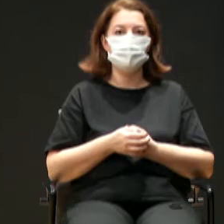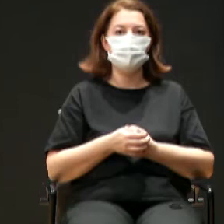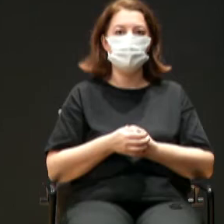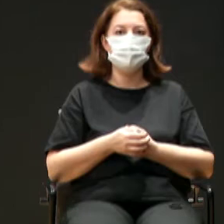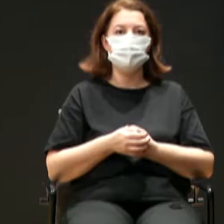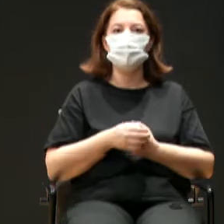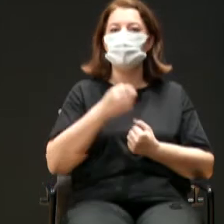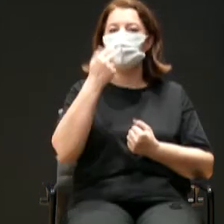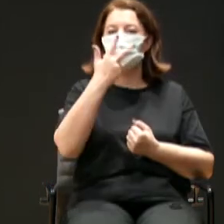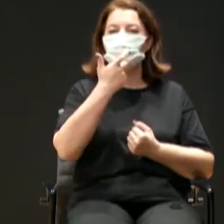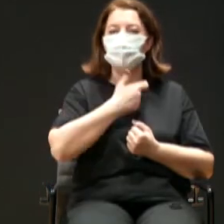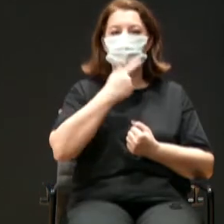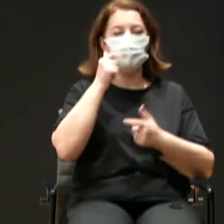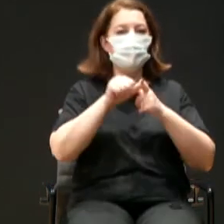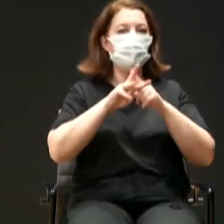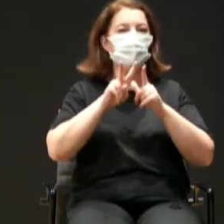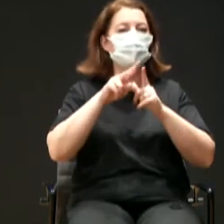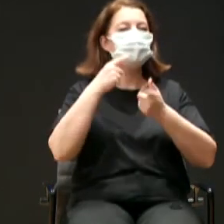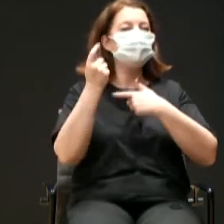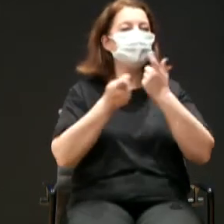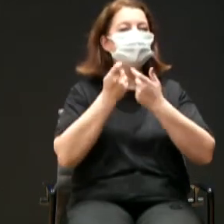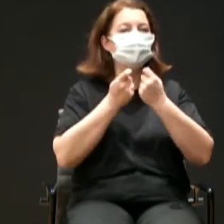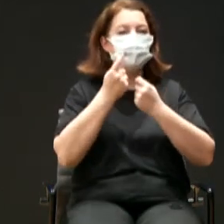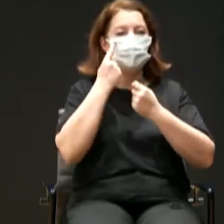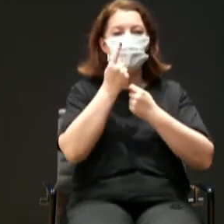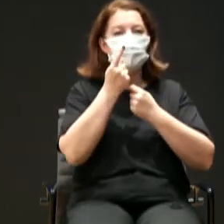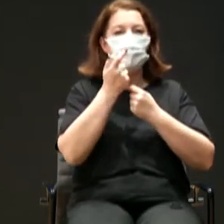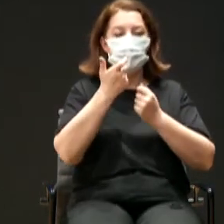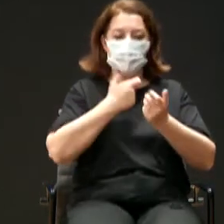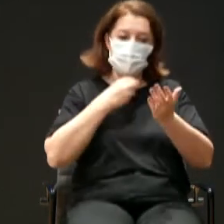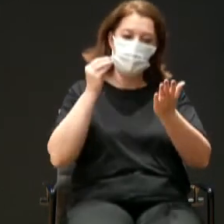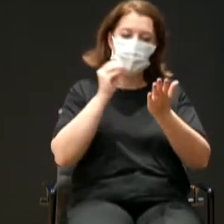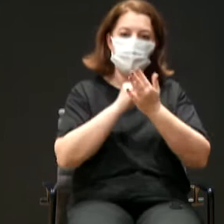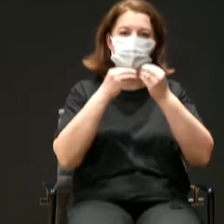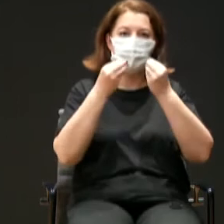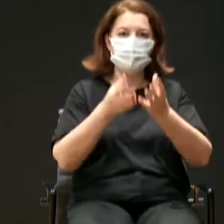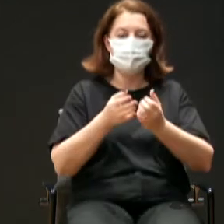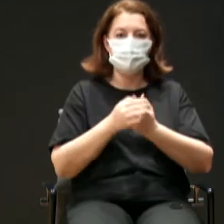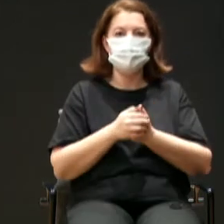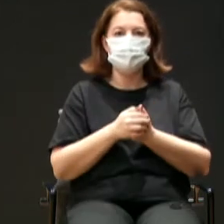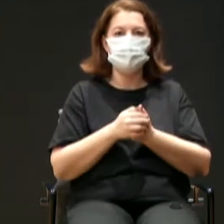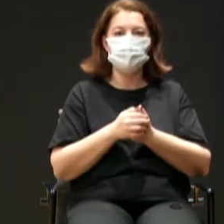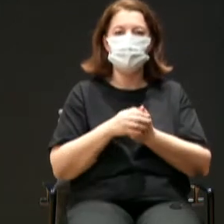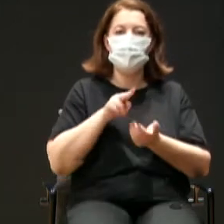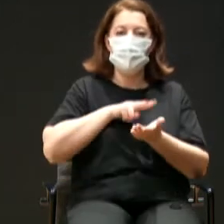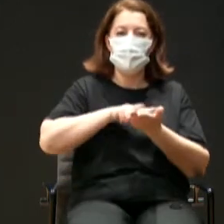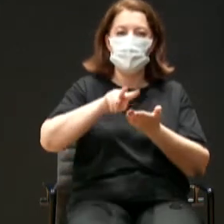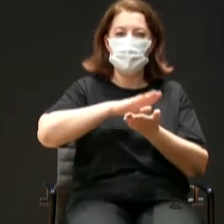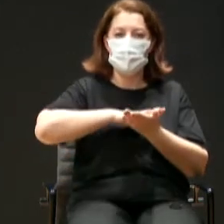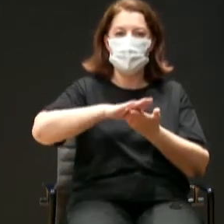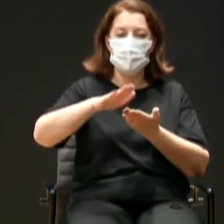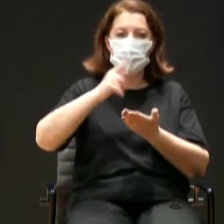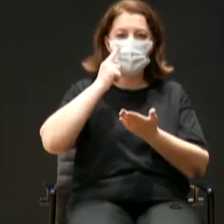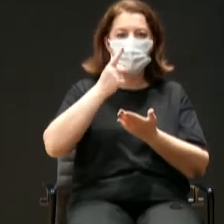Gündemimizin üçüncü maddesi Fen İşleri Müdürlüğümüzden şartlı hibe konusu. Sanırım bir asfalt hibesi. Biz